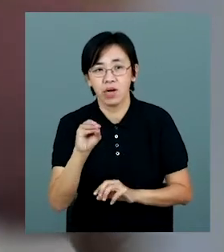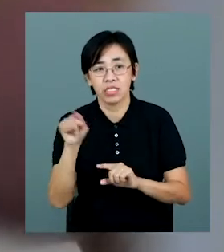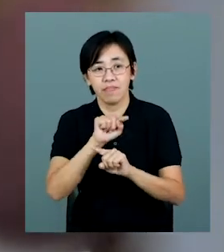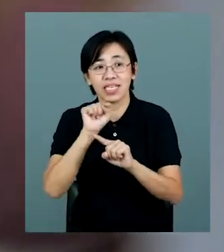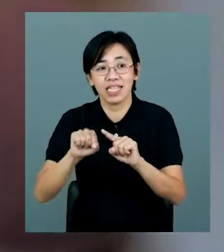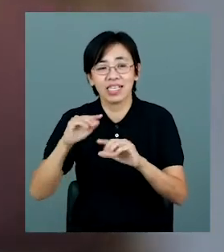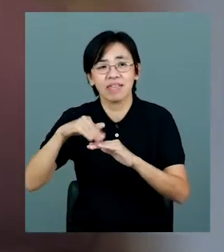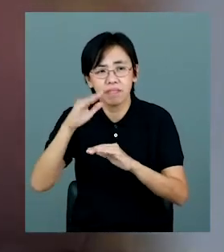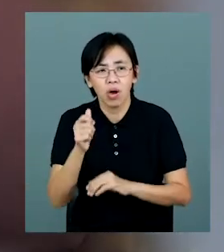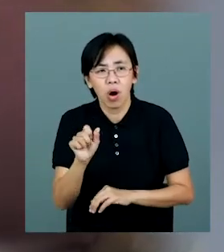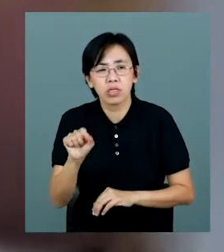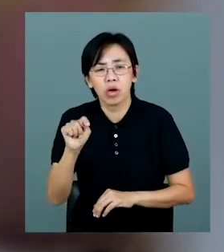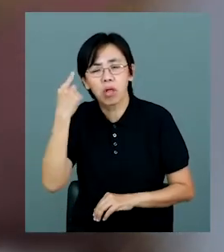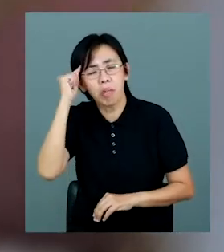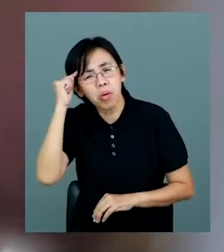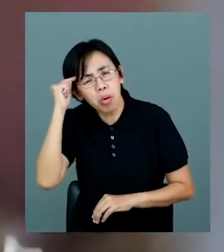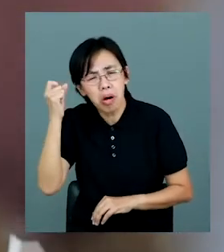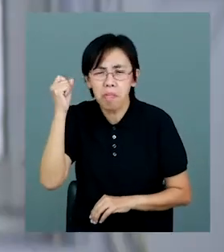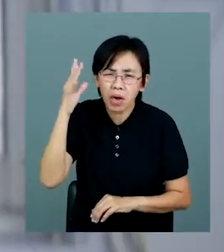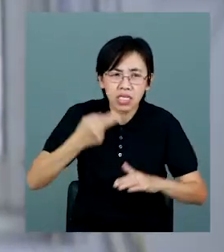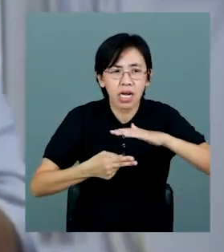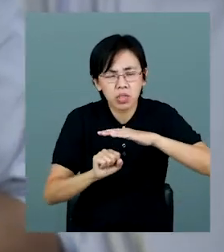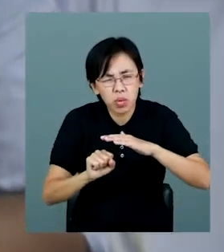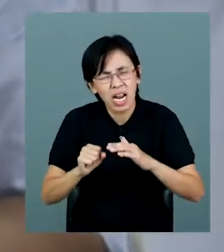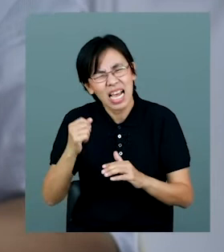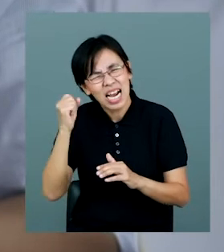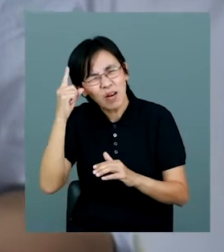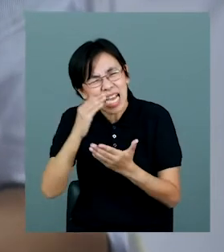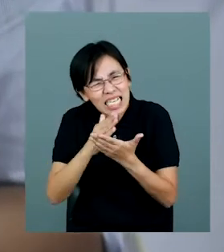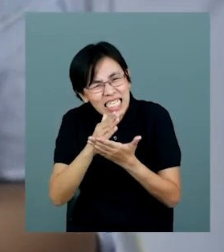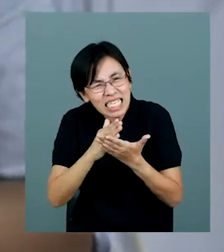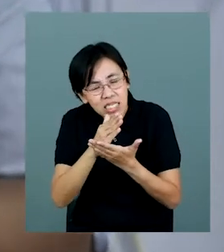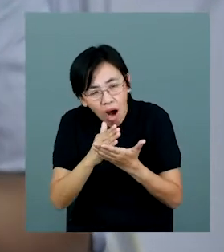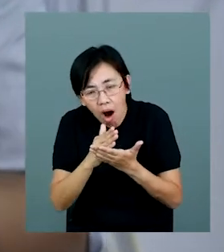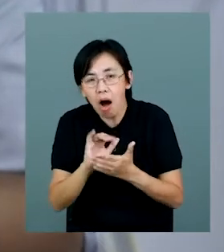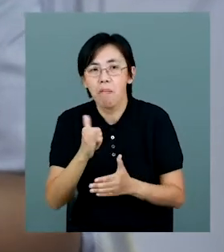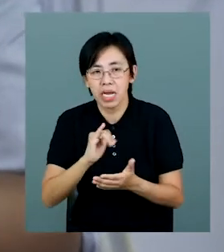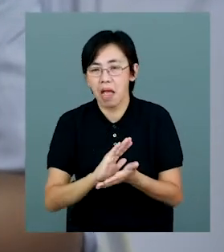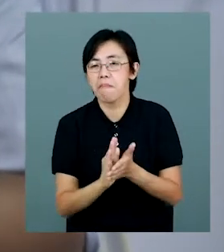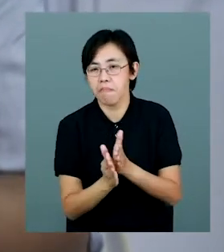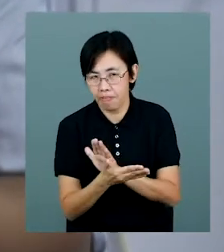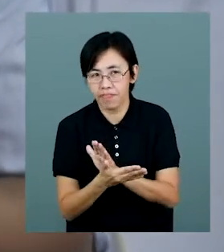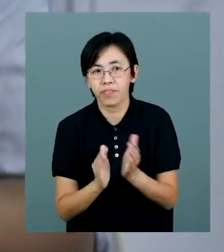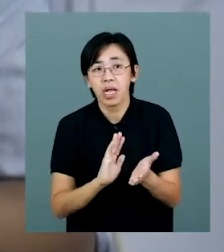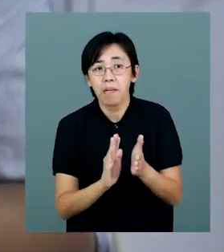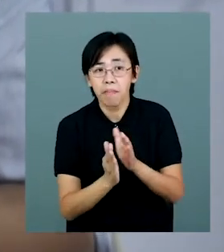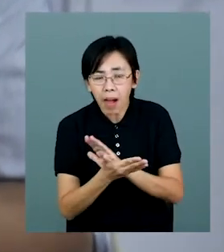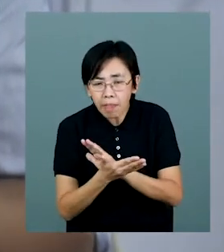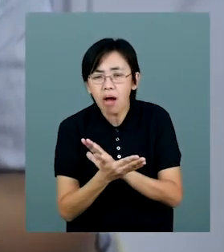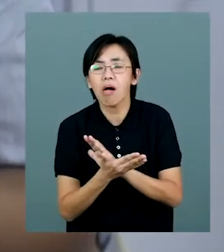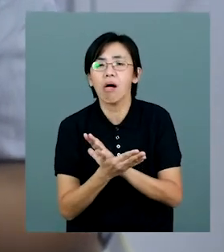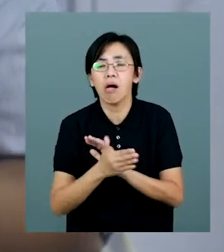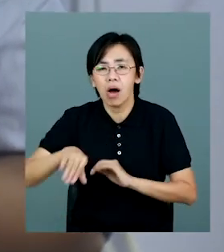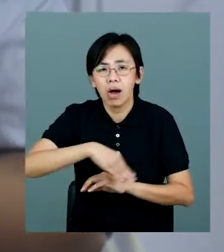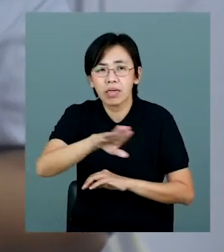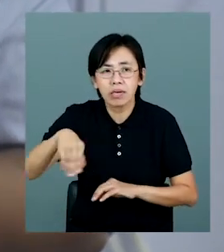น 60% นะคะอสต.เนี่ยไม่เข้าใจในหลักสูตรหรือเข้าใจเพียงบางส่วนมันอาจจะต้องมีการปรับเรื่องของการ